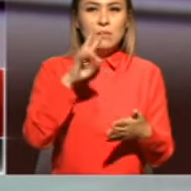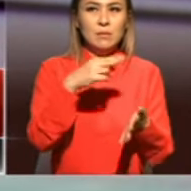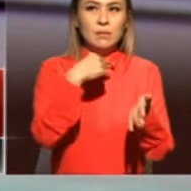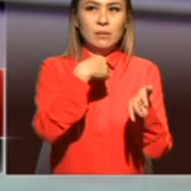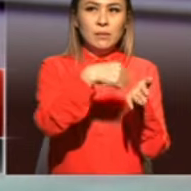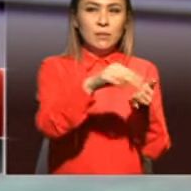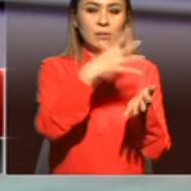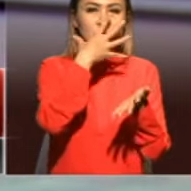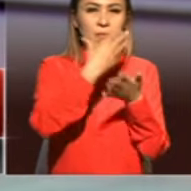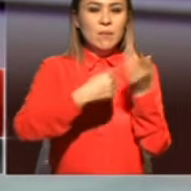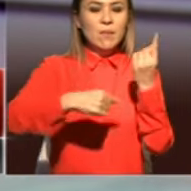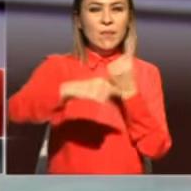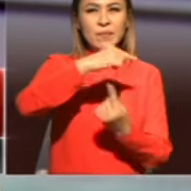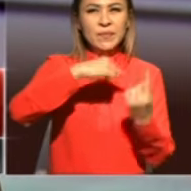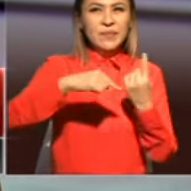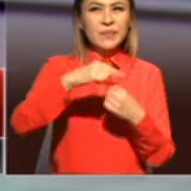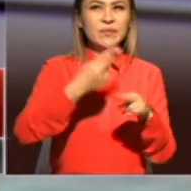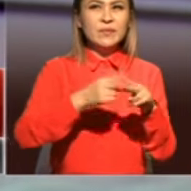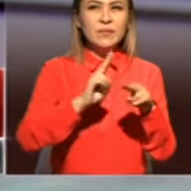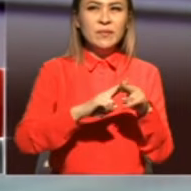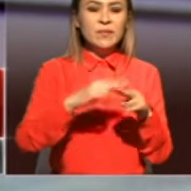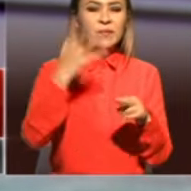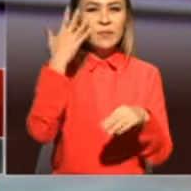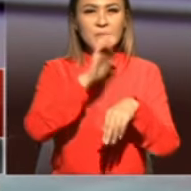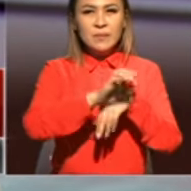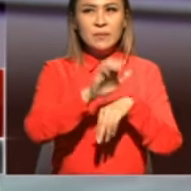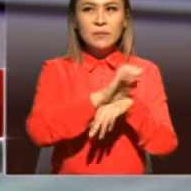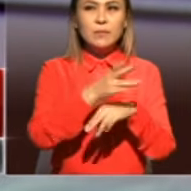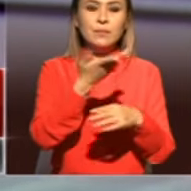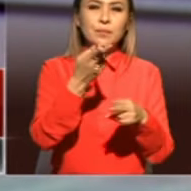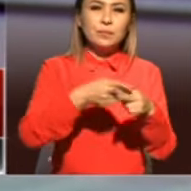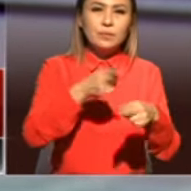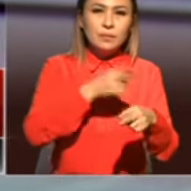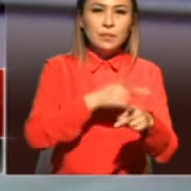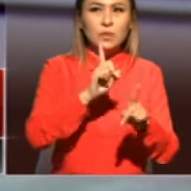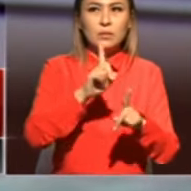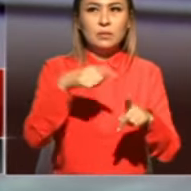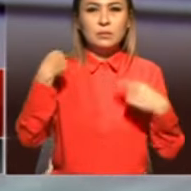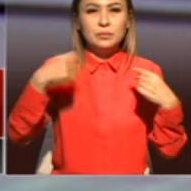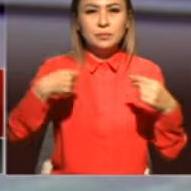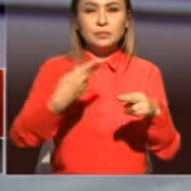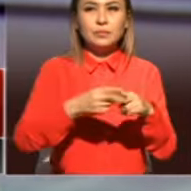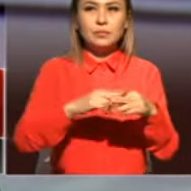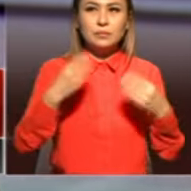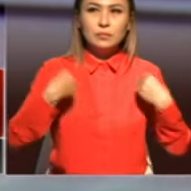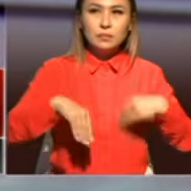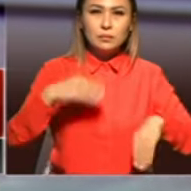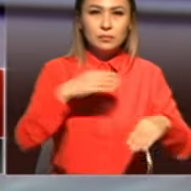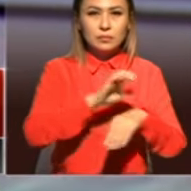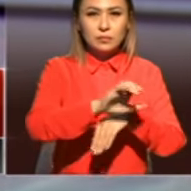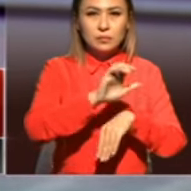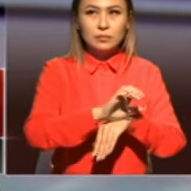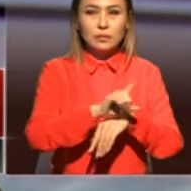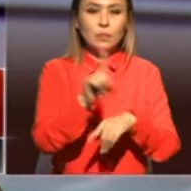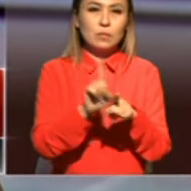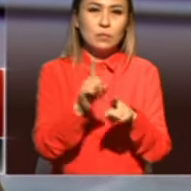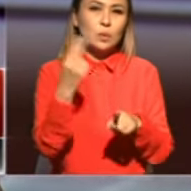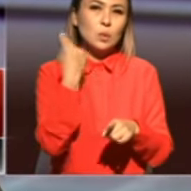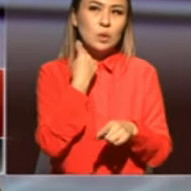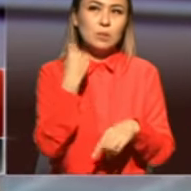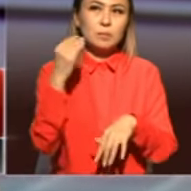өзің жеке бизнесін бастадың. Сен бір нәрсе шығаруды, бір нәски болсын, бір киім-кешек, бір нәрсені шығаруды бастадың. Сен де қарызсың